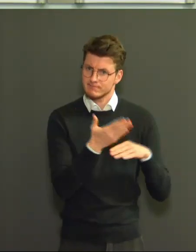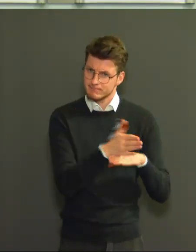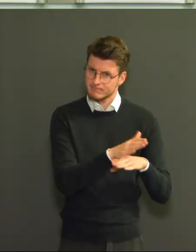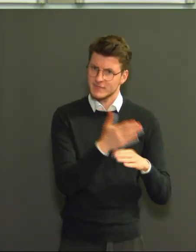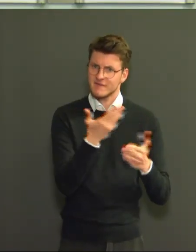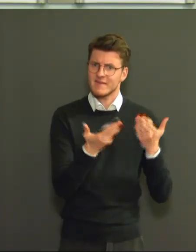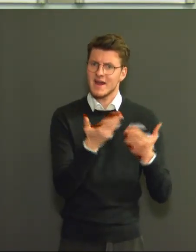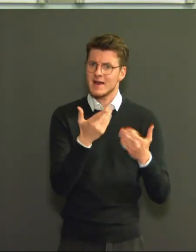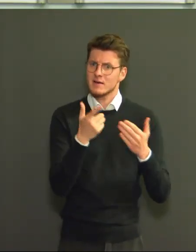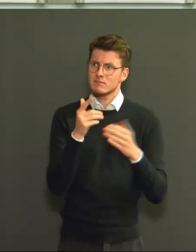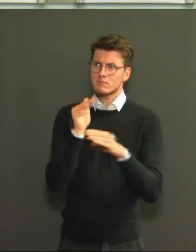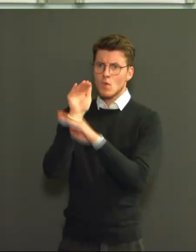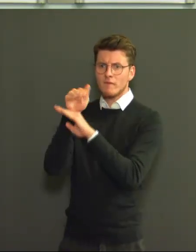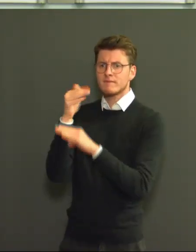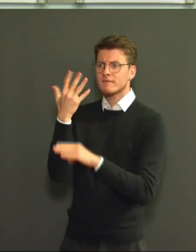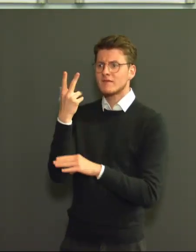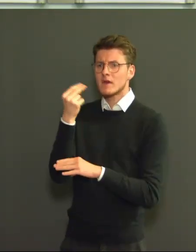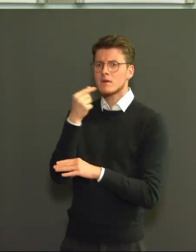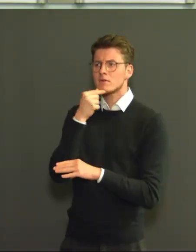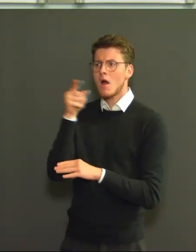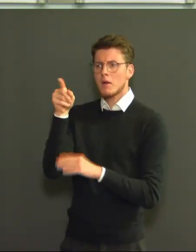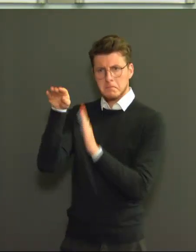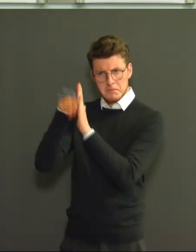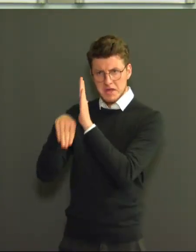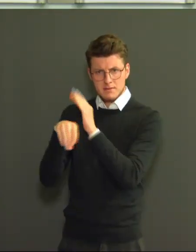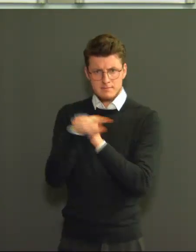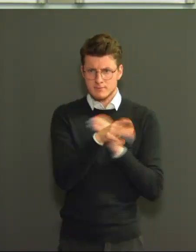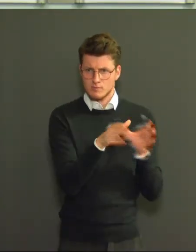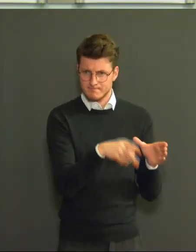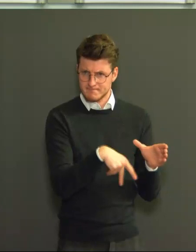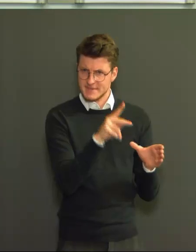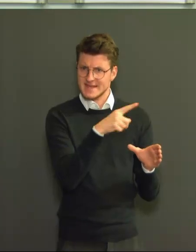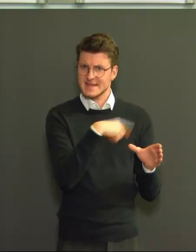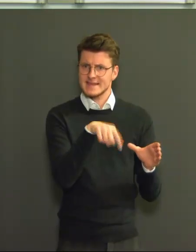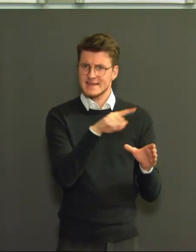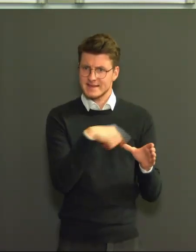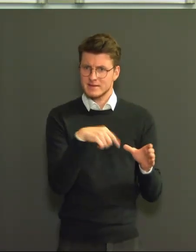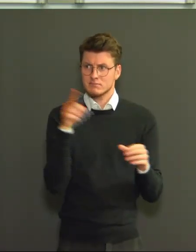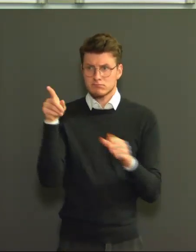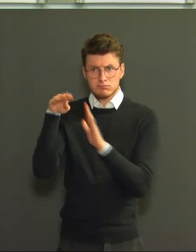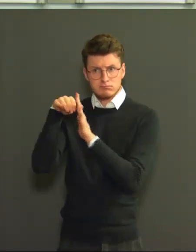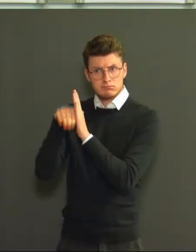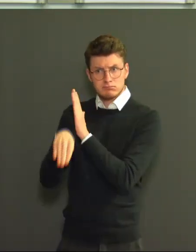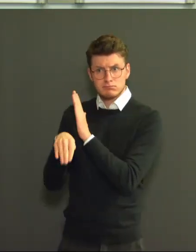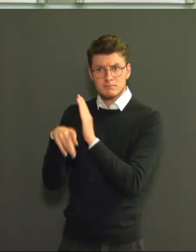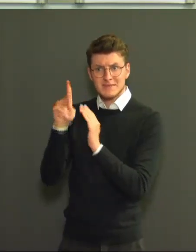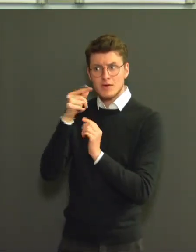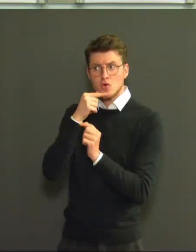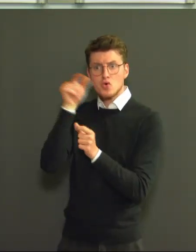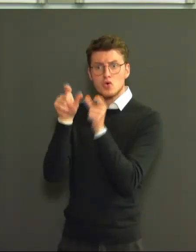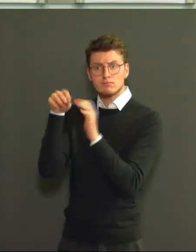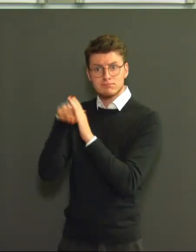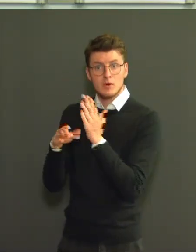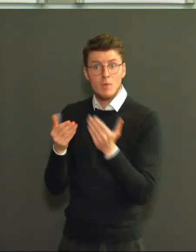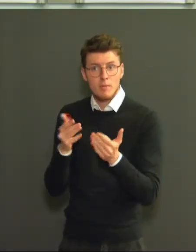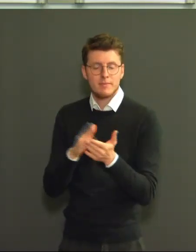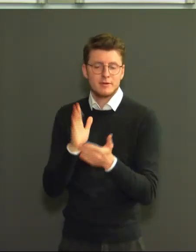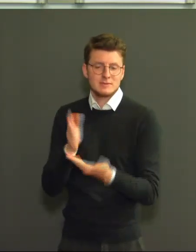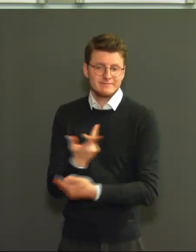85-plussers. De forse daling bij de oudere leeftijdsgroepen is ongetwijfeld een duidelijk gevolg van